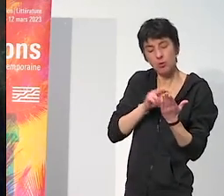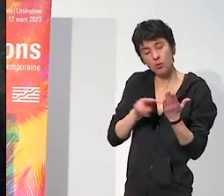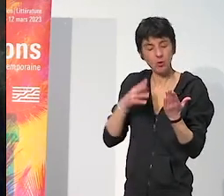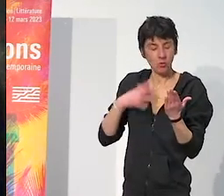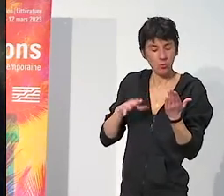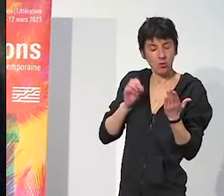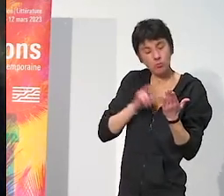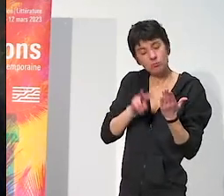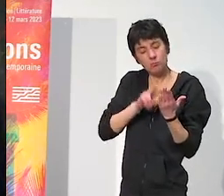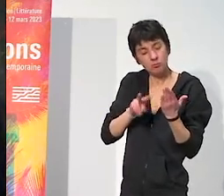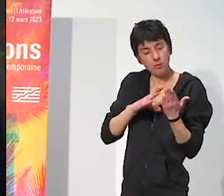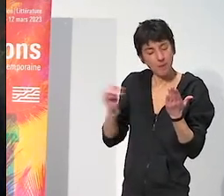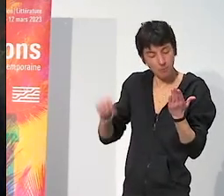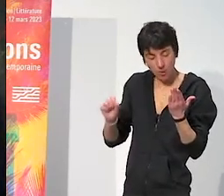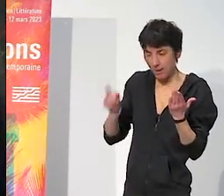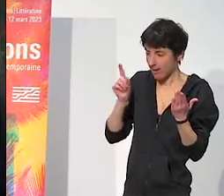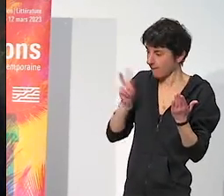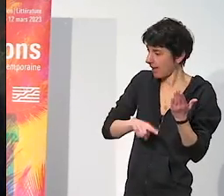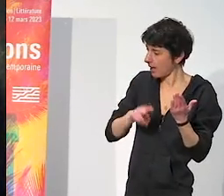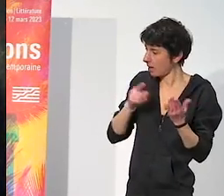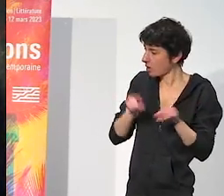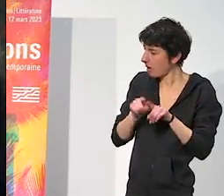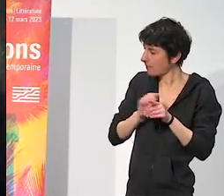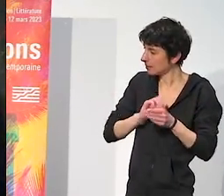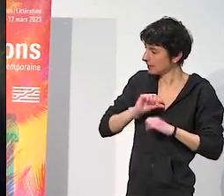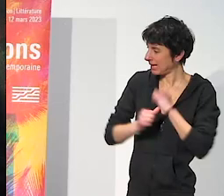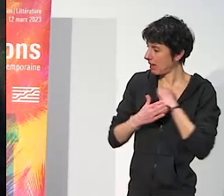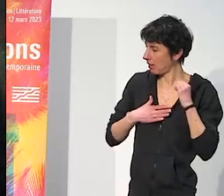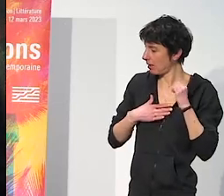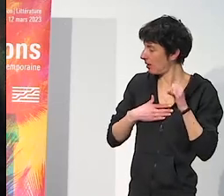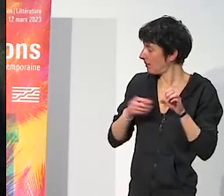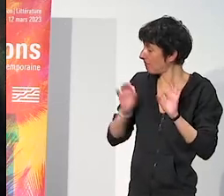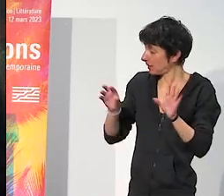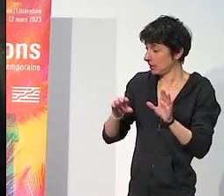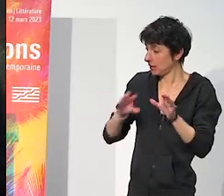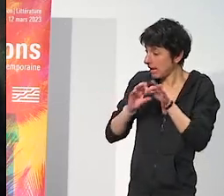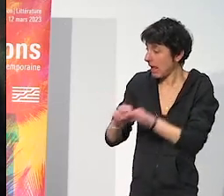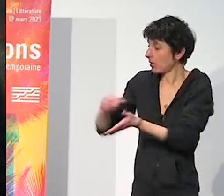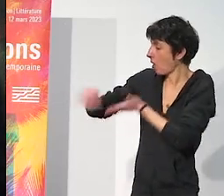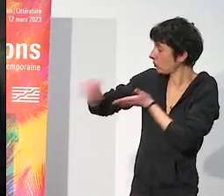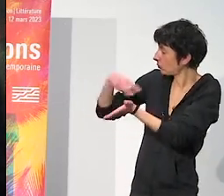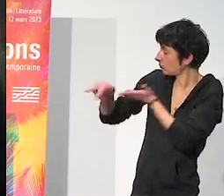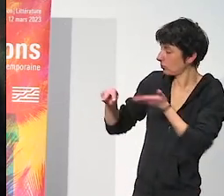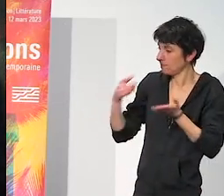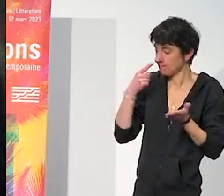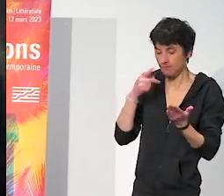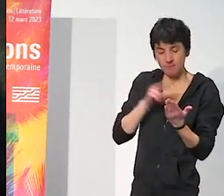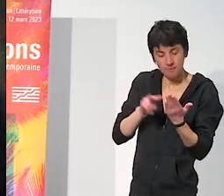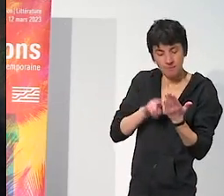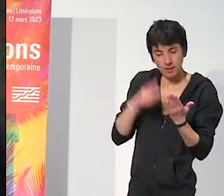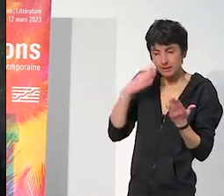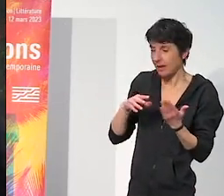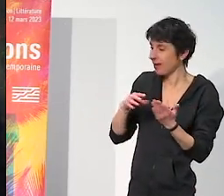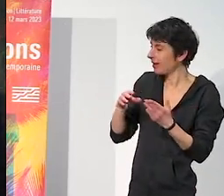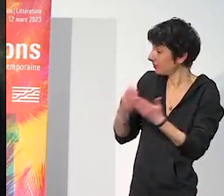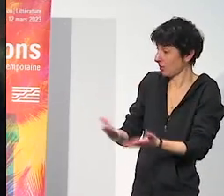on peut évidemment lâcher. C'est vraiment comme... c'est très semblable à la danse pour ça, c'est que finalement, dans la danse, il y a quelque